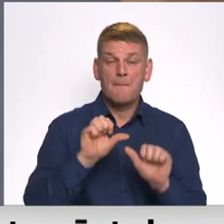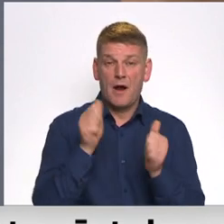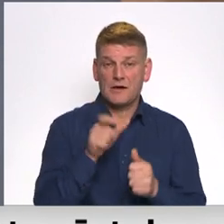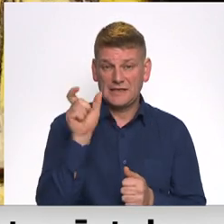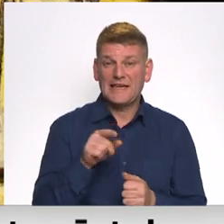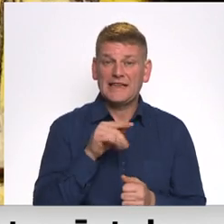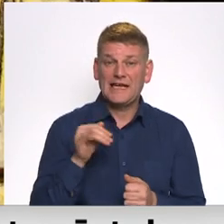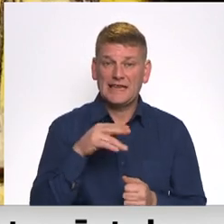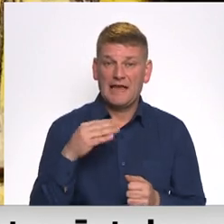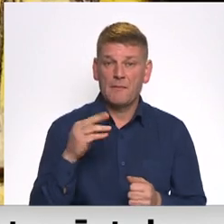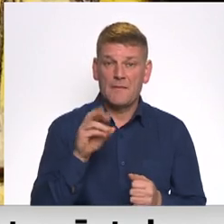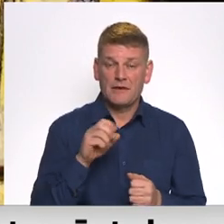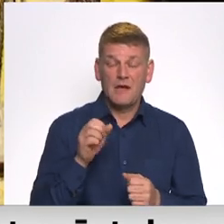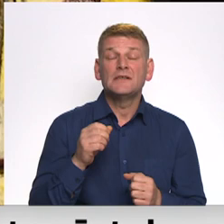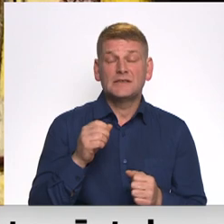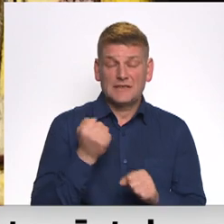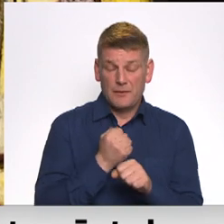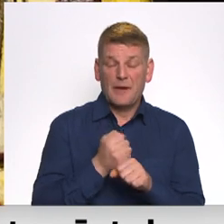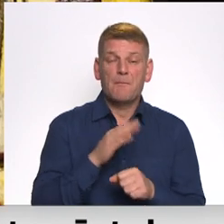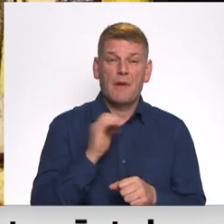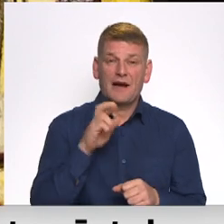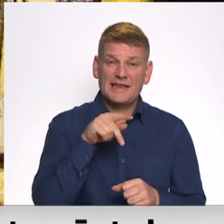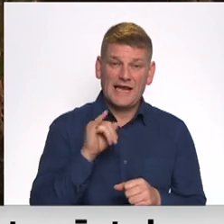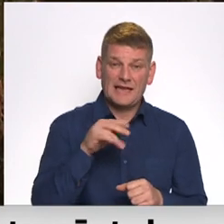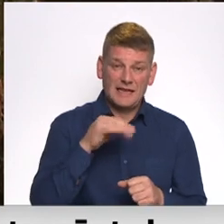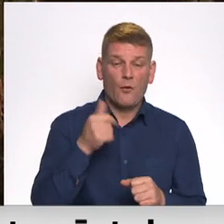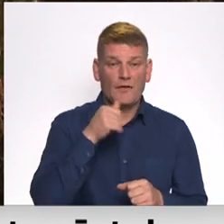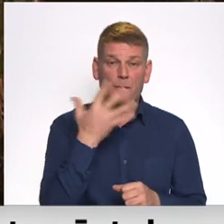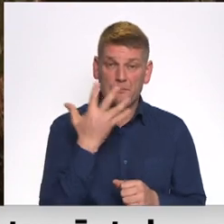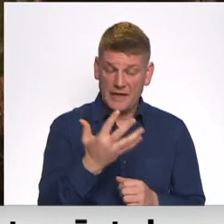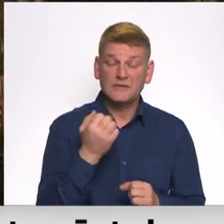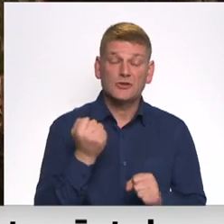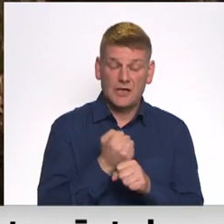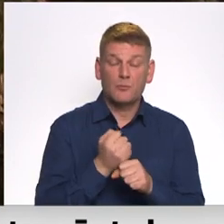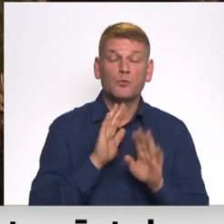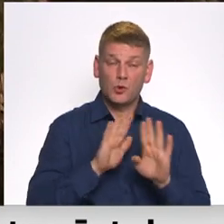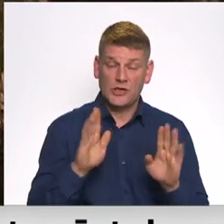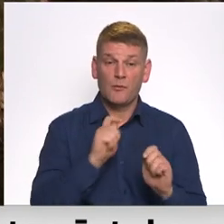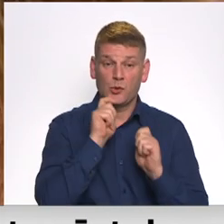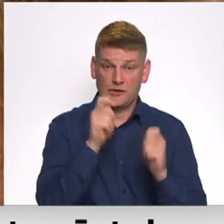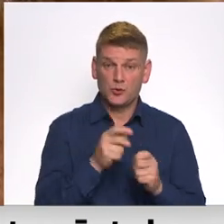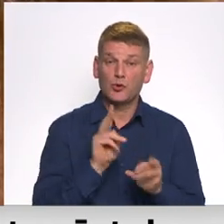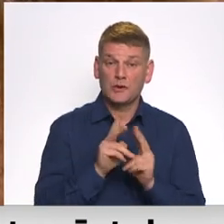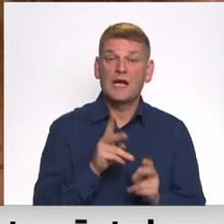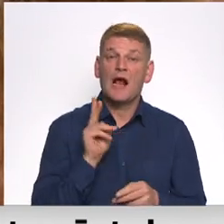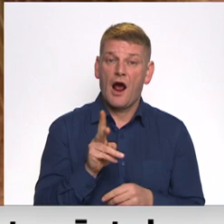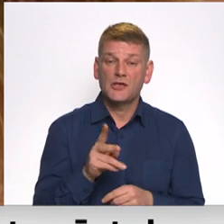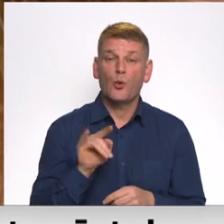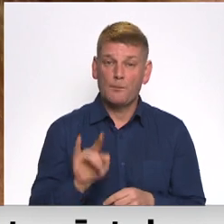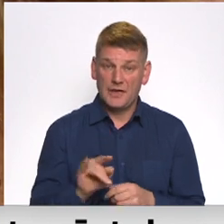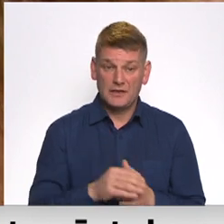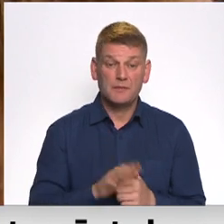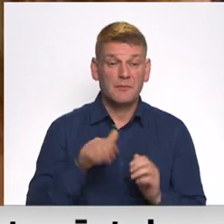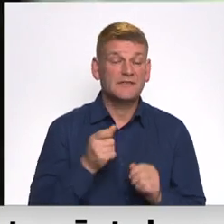mākslinieka Tīdemaņa darbiem ir bārtiete. Šo un vēl piecus darbus sākoties atmodē muzejam uzdāvinājis skolotājs Kārlis Upītis.